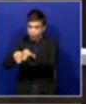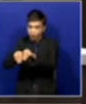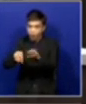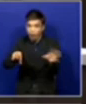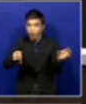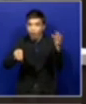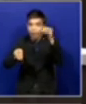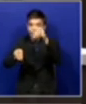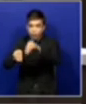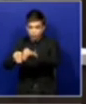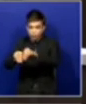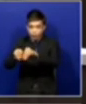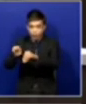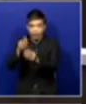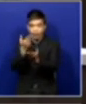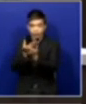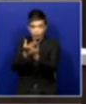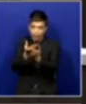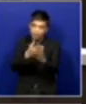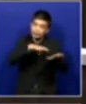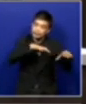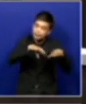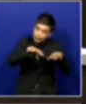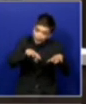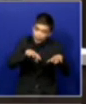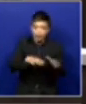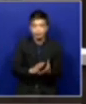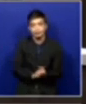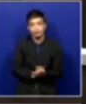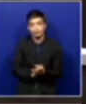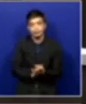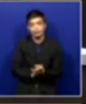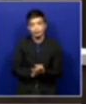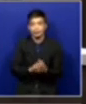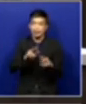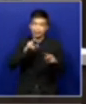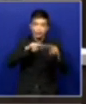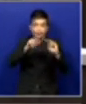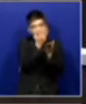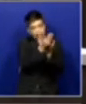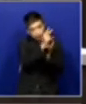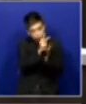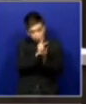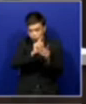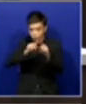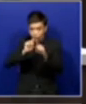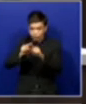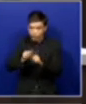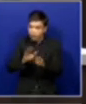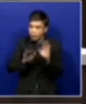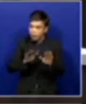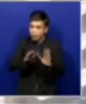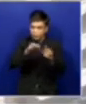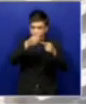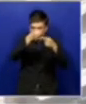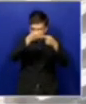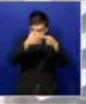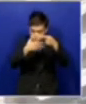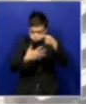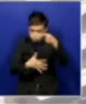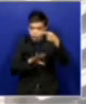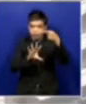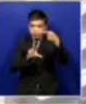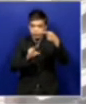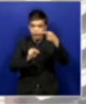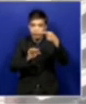ากรายจ่ายที่เป็นงบบูรณาการและก็สำนักงานบริหารหนี้สาธารณะนะครับทั้งหมดเนี่ย38รายการเนี่ยนะครับ22หน่